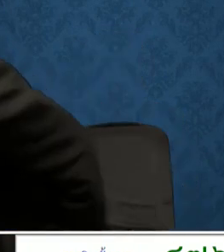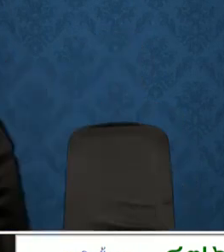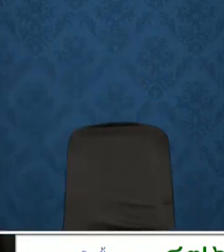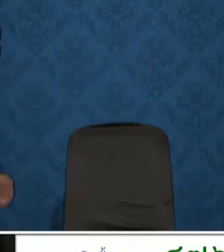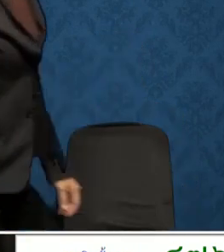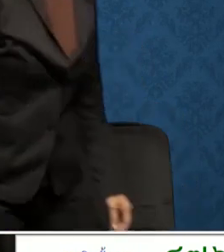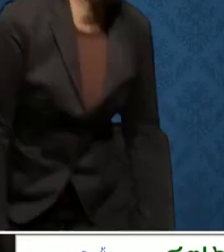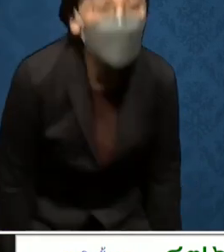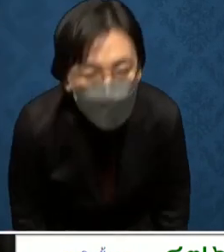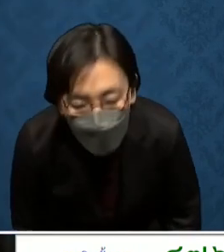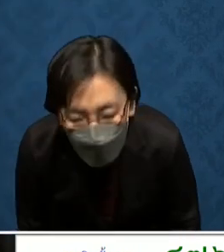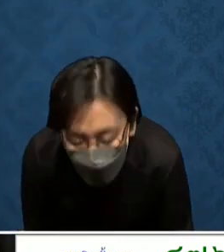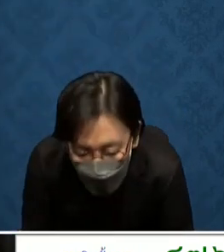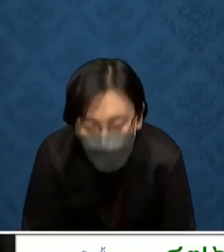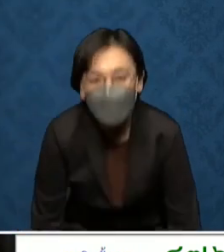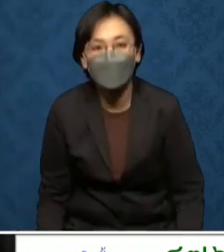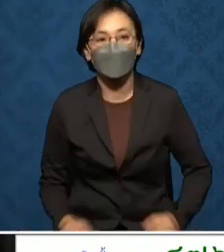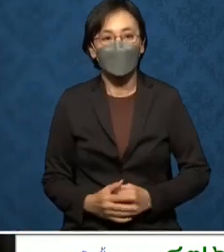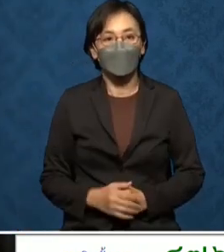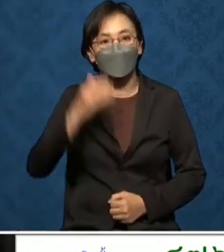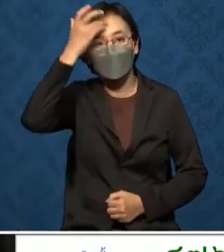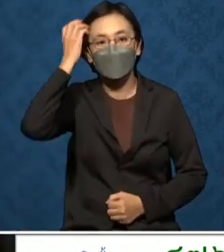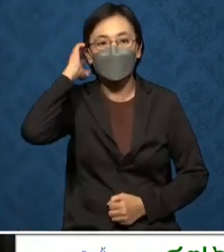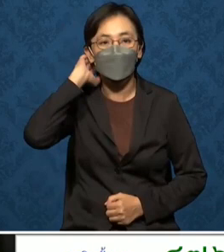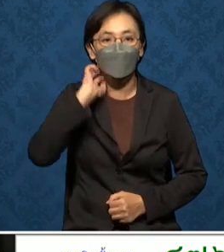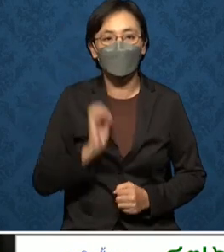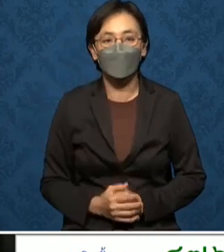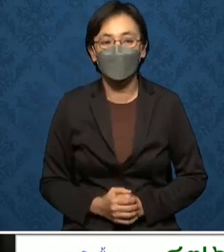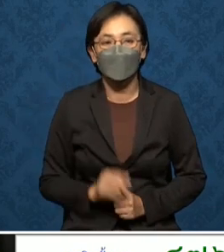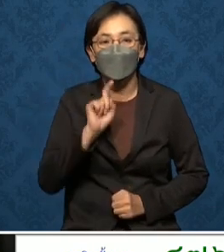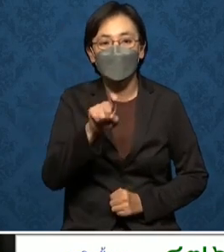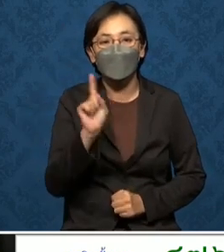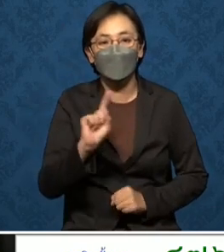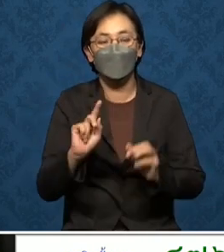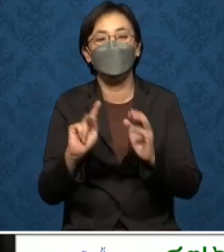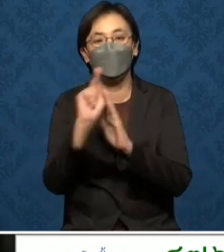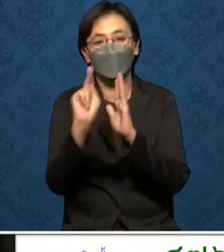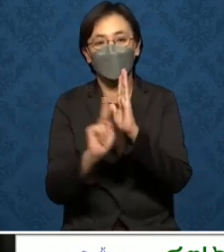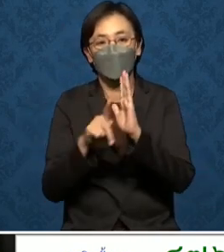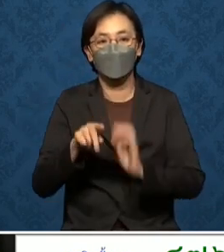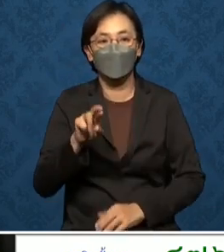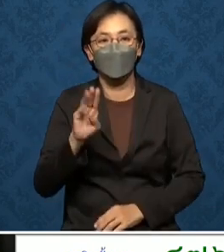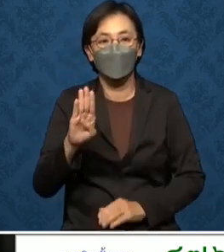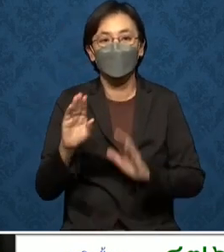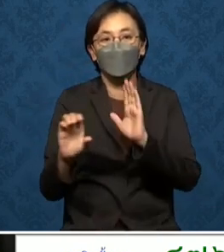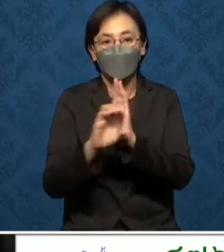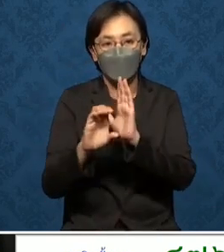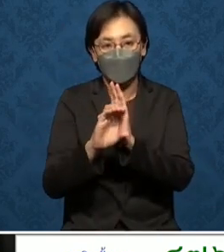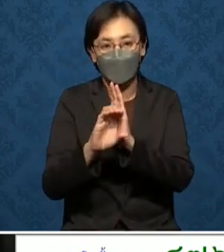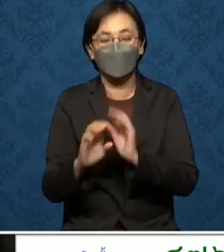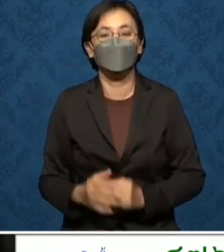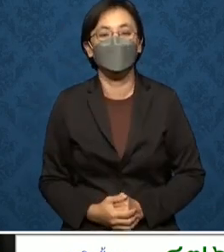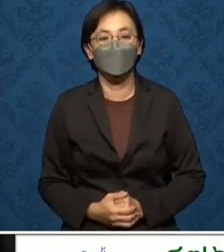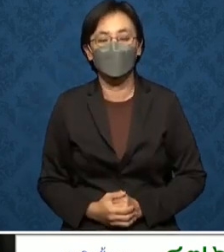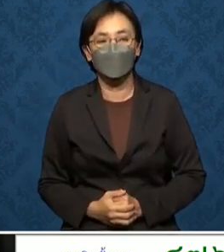ขั้นกัมาที่การนะครับในเกี่ยวกับพhr dele CON ecosystemผมจะเข้าประเด็นเลยนะครับผมจะไม